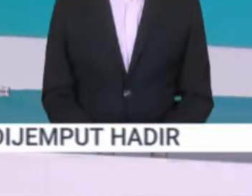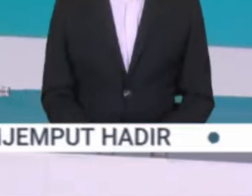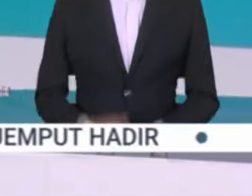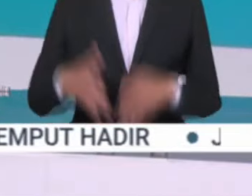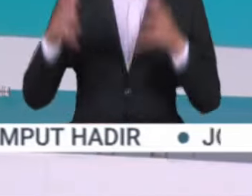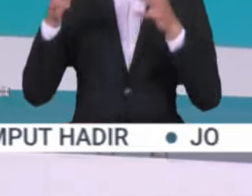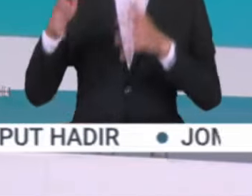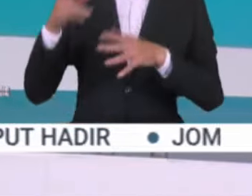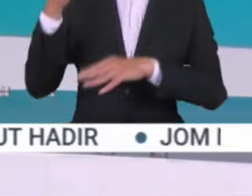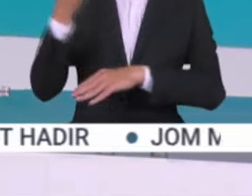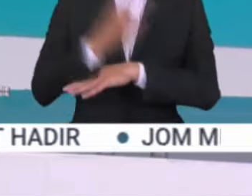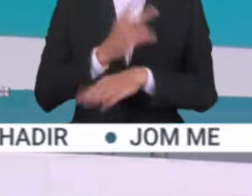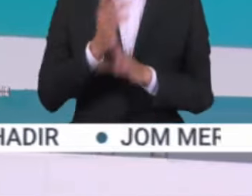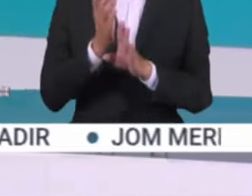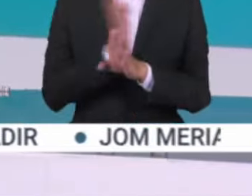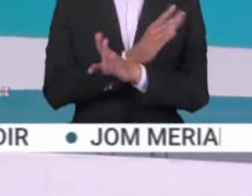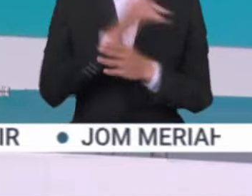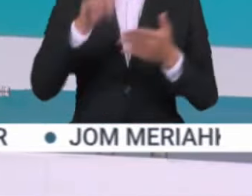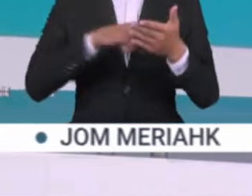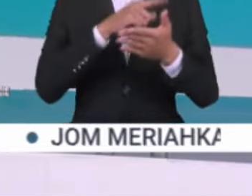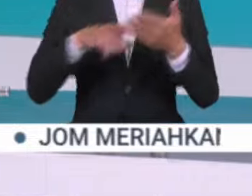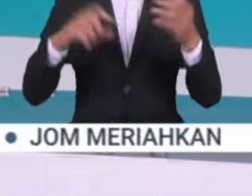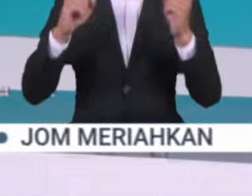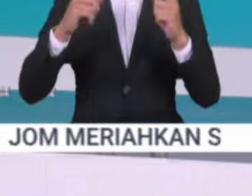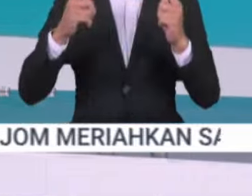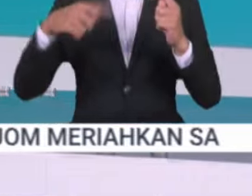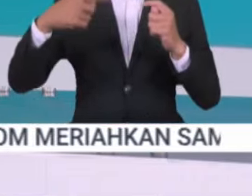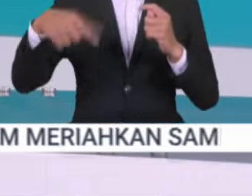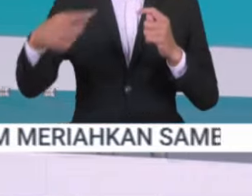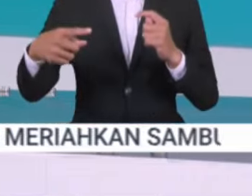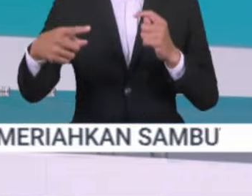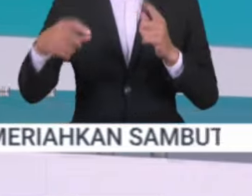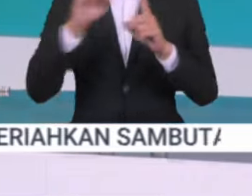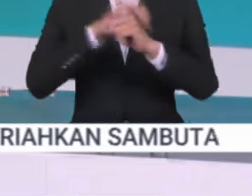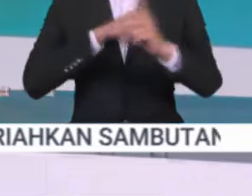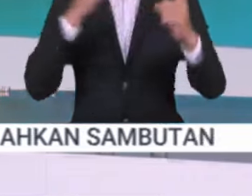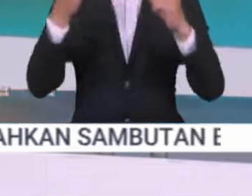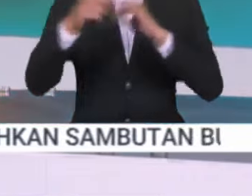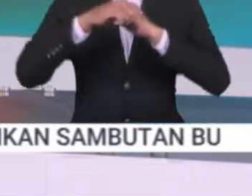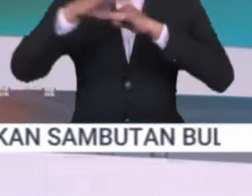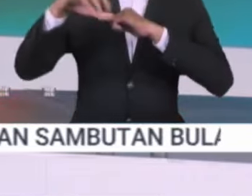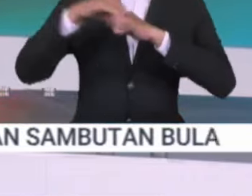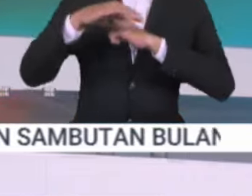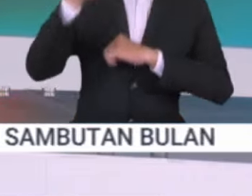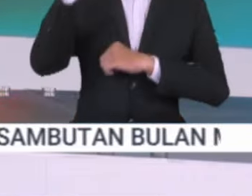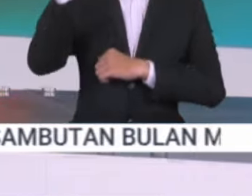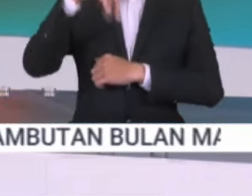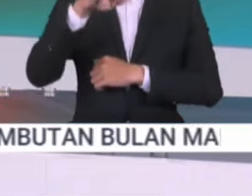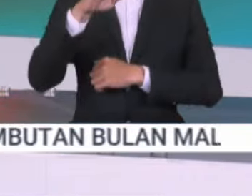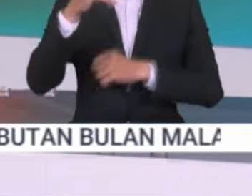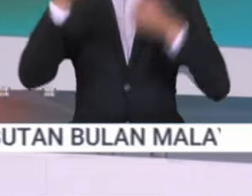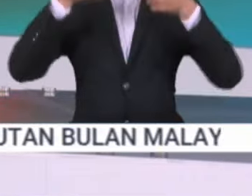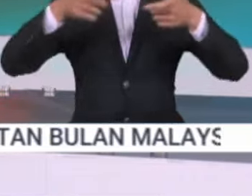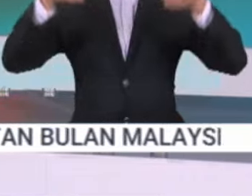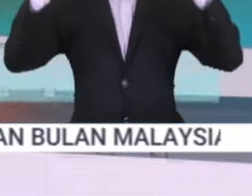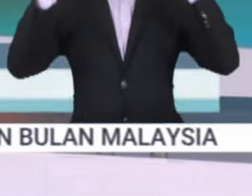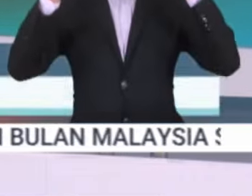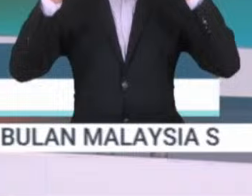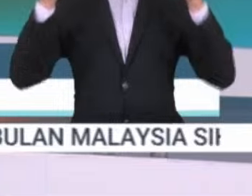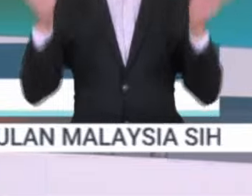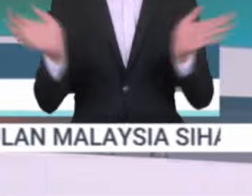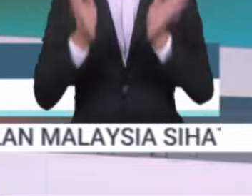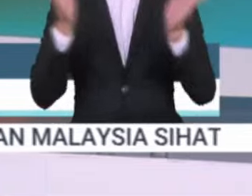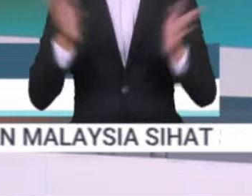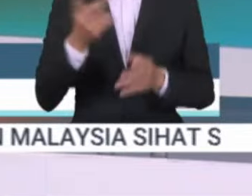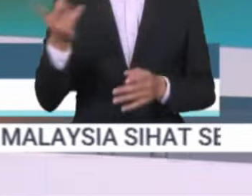Sedara, berbaki dua hari lagi sebelum hari mengundi Sabtu ini. Suasana kempen pilihan raya kecil mahkota semakin rancak.